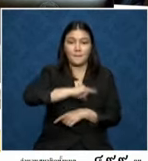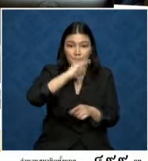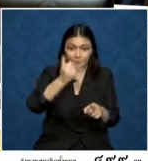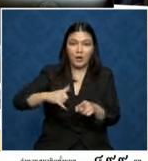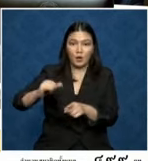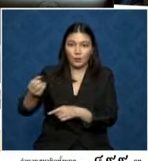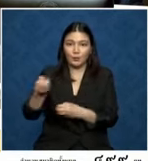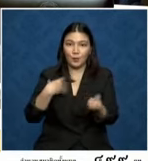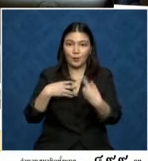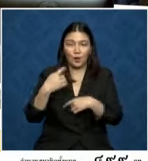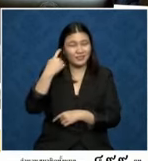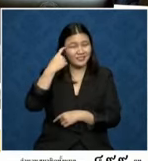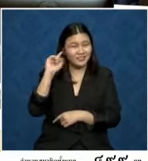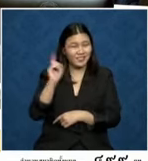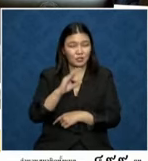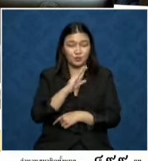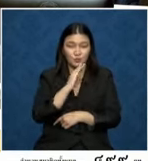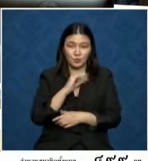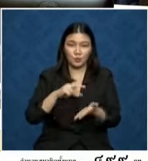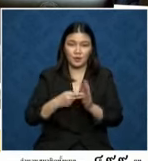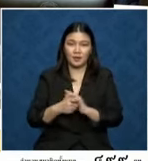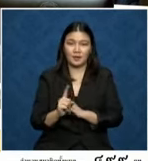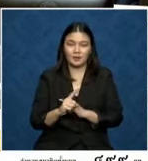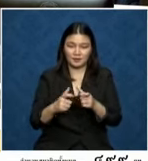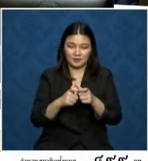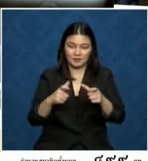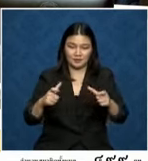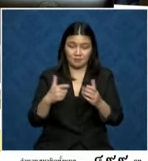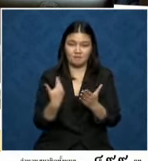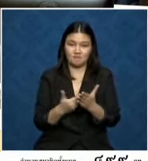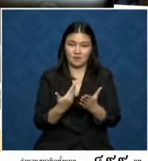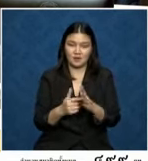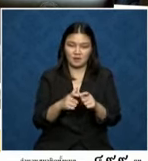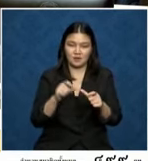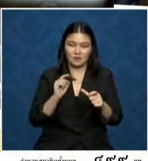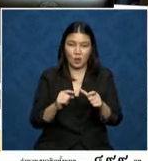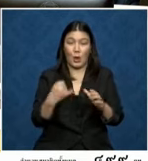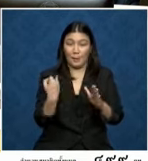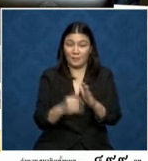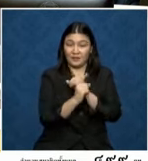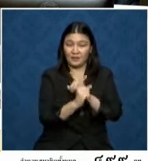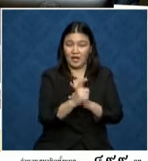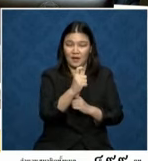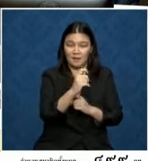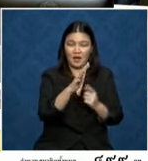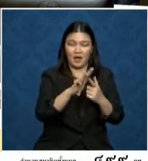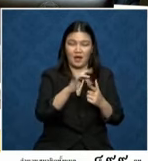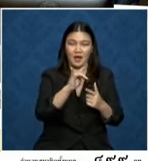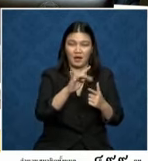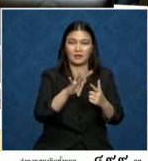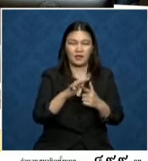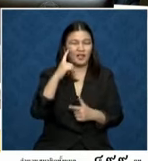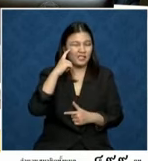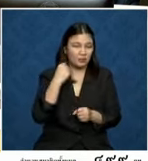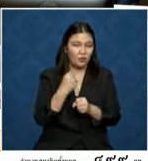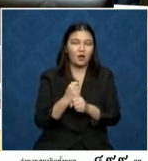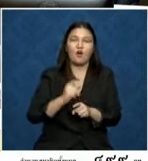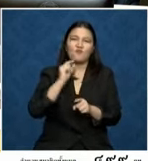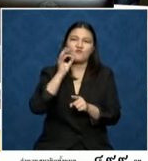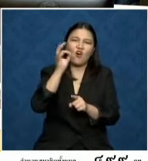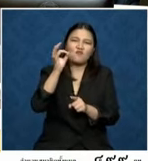ถ้าหากยังกำหนดให้ความผิดเกี่ยวกับการใช้เช็คมีบทลงโทษทางอาญาไว้อาจจะทำให้คดีอาญามีมากจนล้นศา